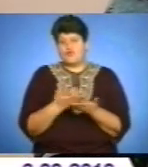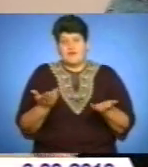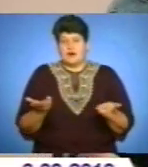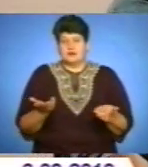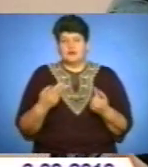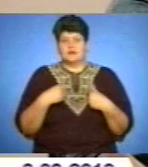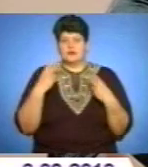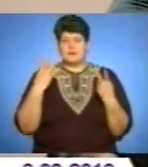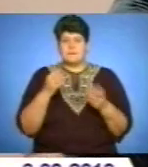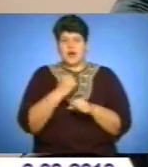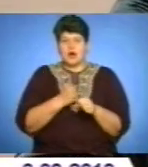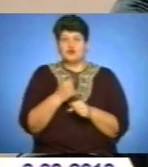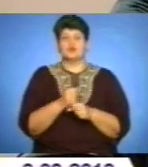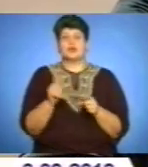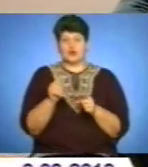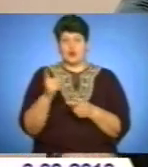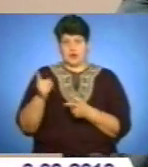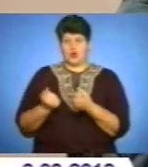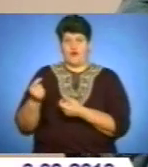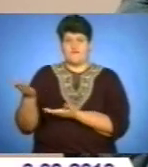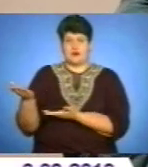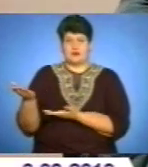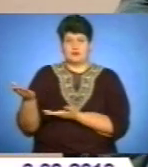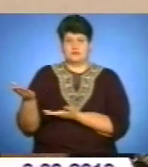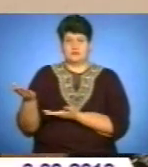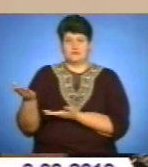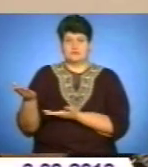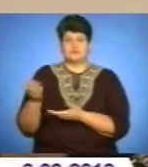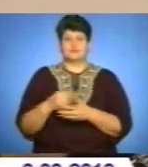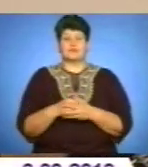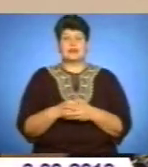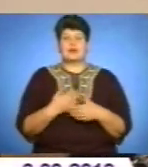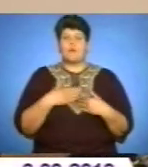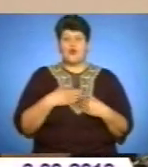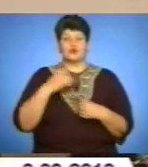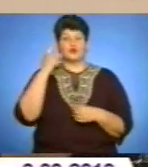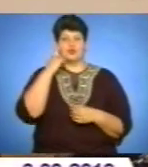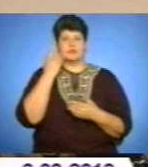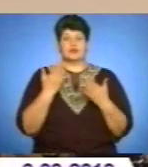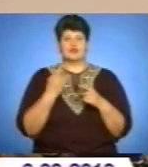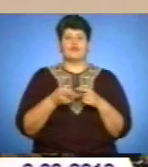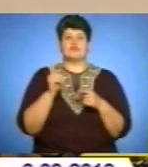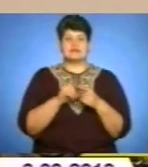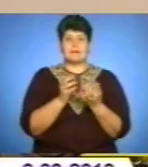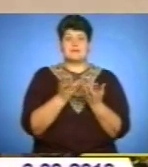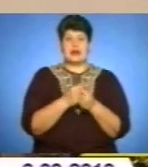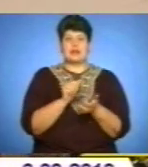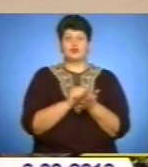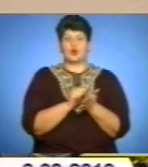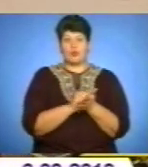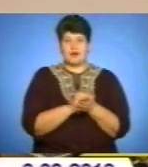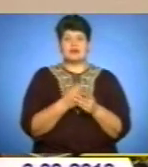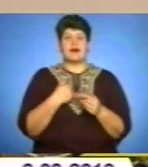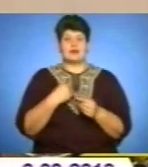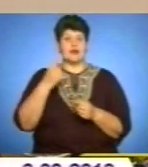як? Працюєш на шофера і на турагентів. Так от, на мою думку, якщо б в цей перелік документів, а я думаю,